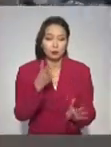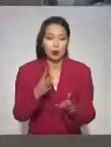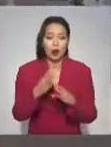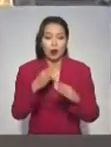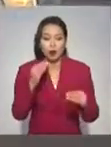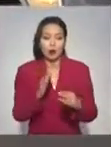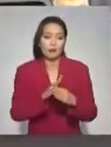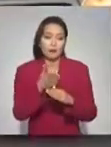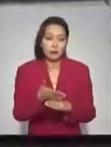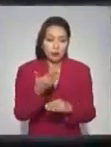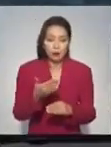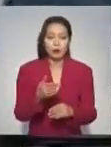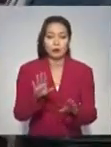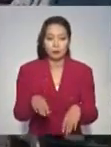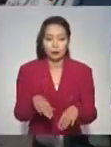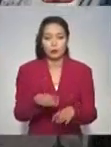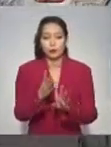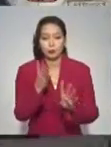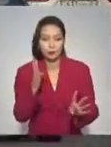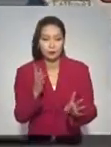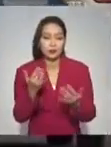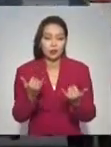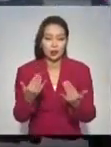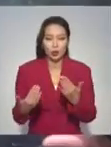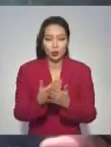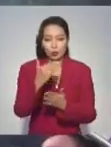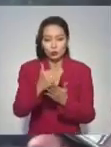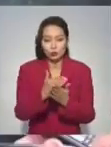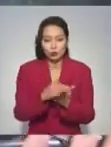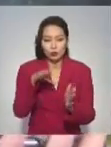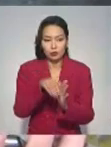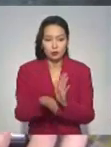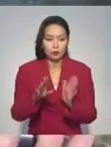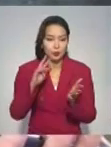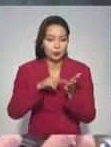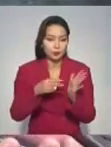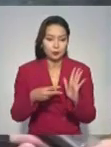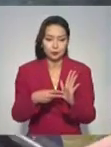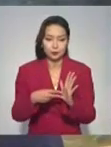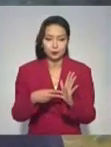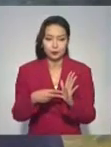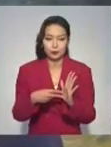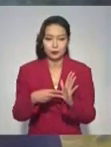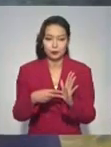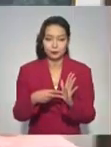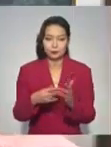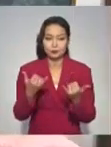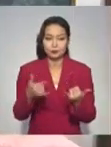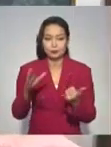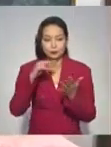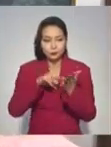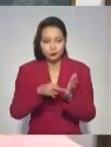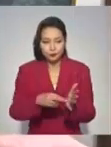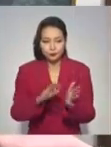барып, кейіннен банк кезегінде тұратын. Енді жаңа жүйе енгізілмек. Жаңа өнеркәсіпті қолдау қолы сол электронды кезекті енгіземіз деп отыр.